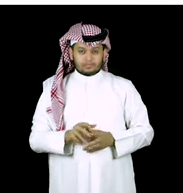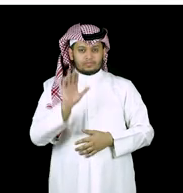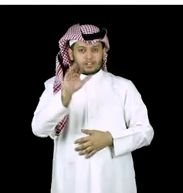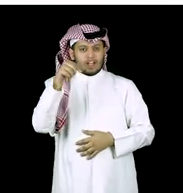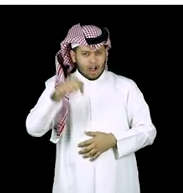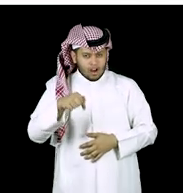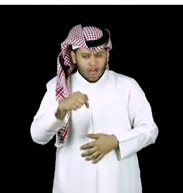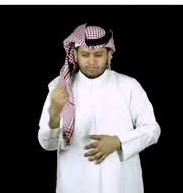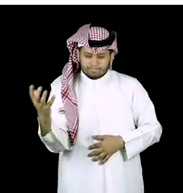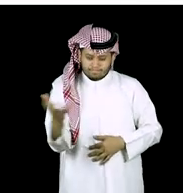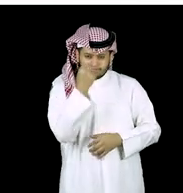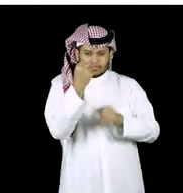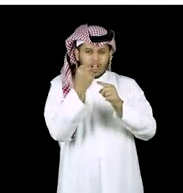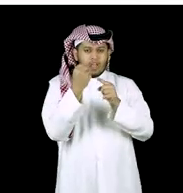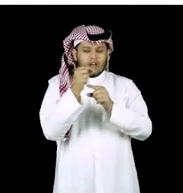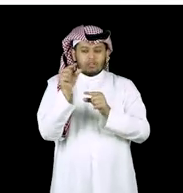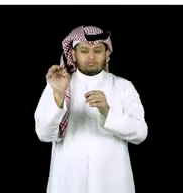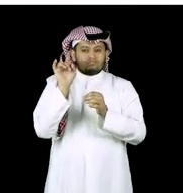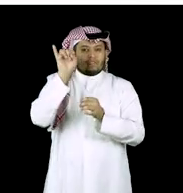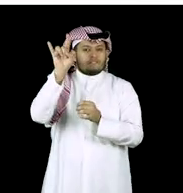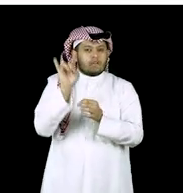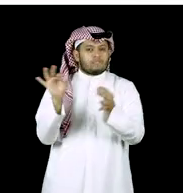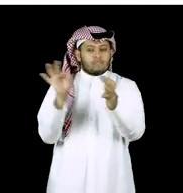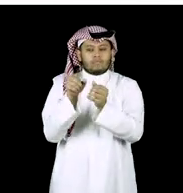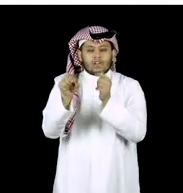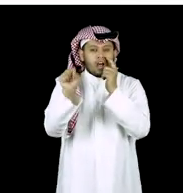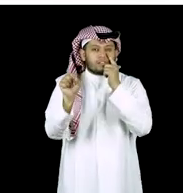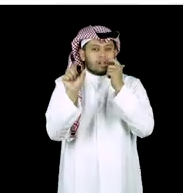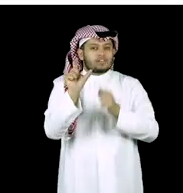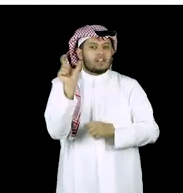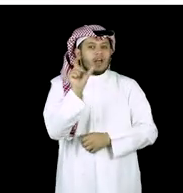نأخذ الآن خصائص النظام السياسي في الإسلام.